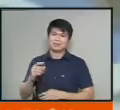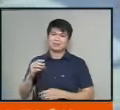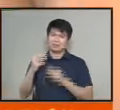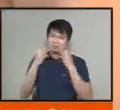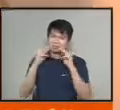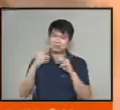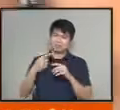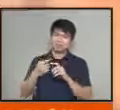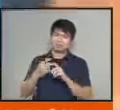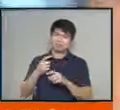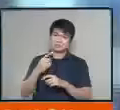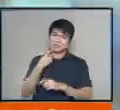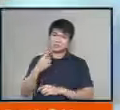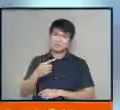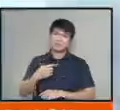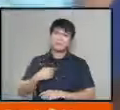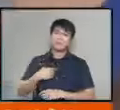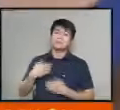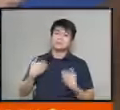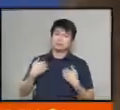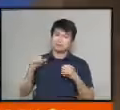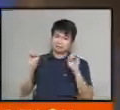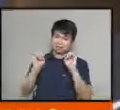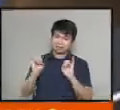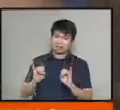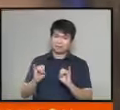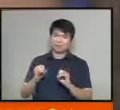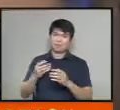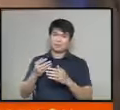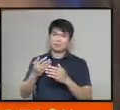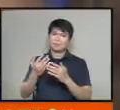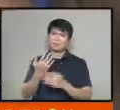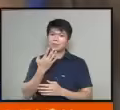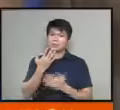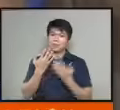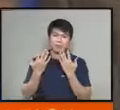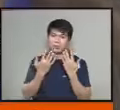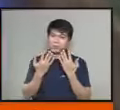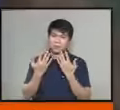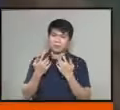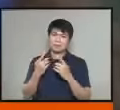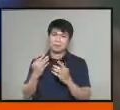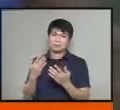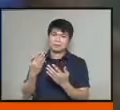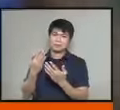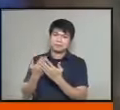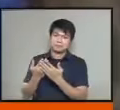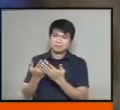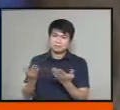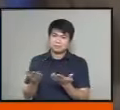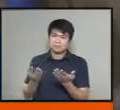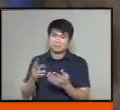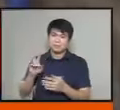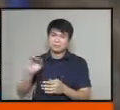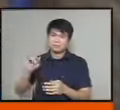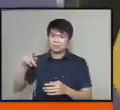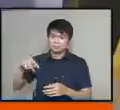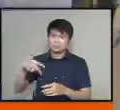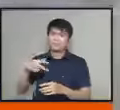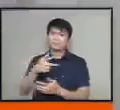may nag-idol daw sa kapatid ko. Birthday daw. Kaya pagdating namin dito, sabi niya meron na dong VIP